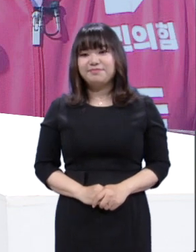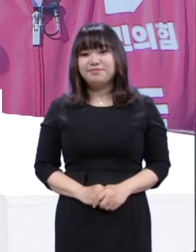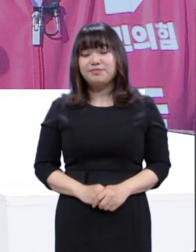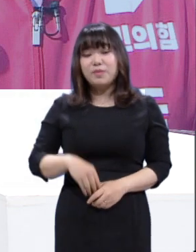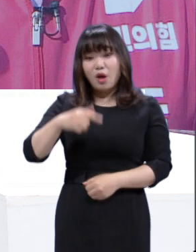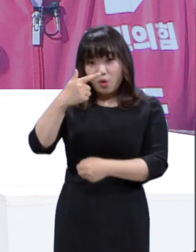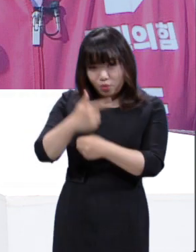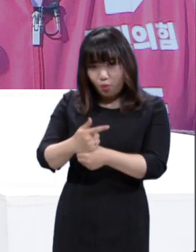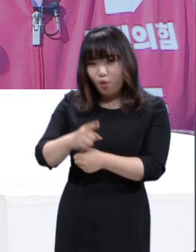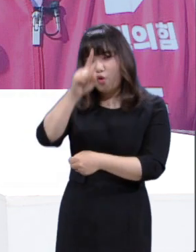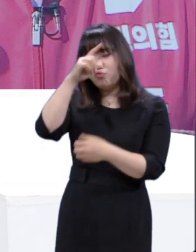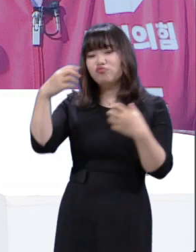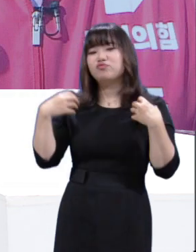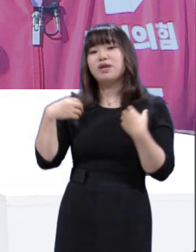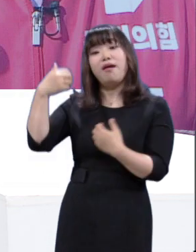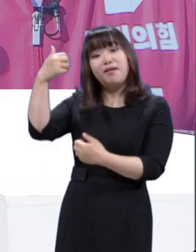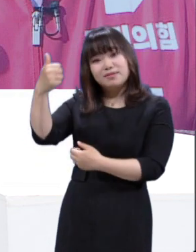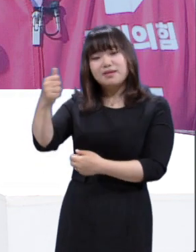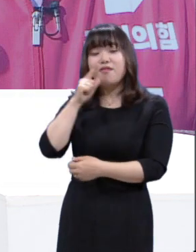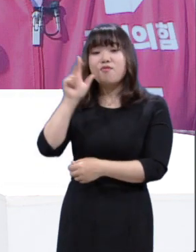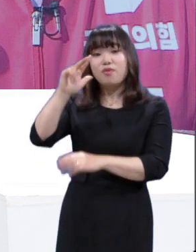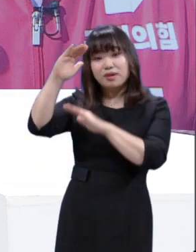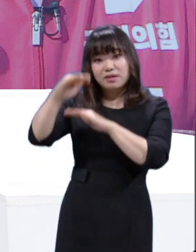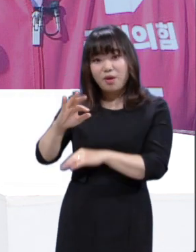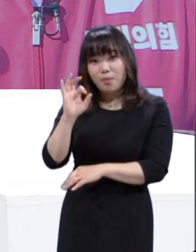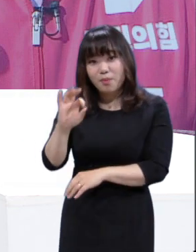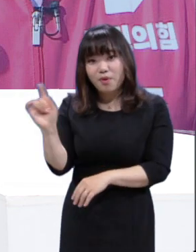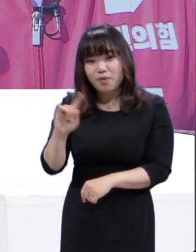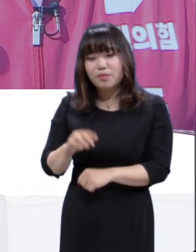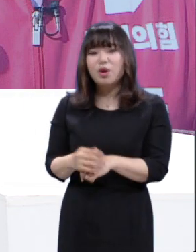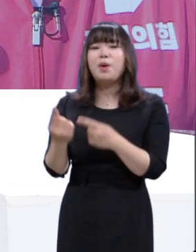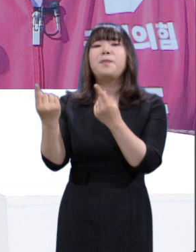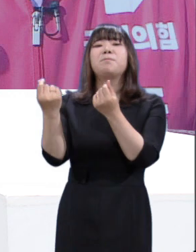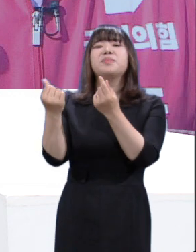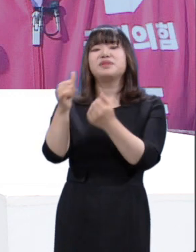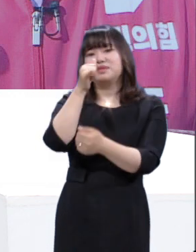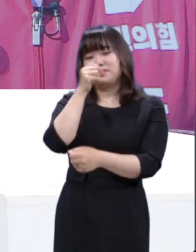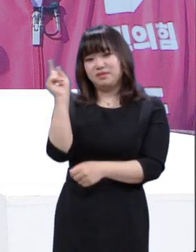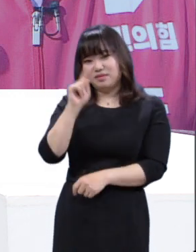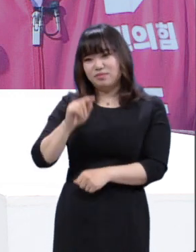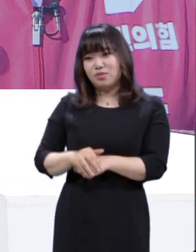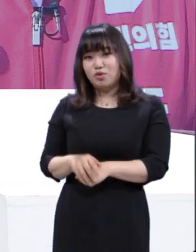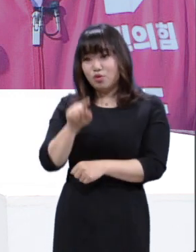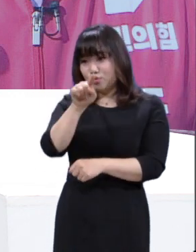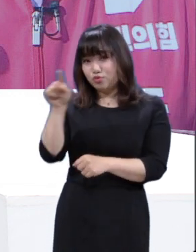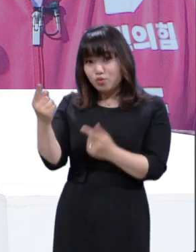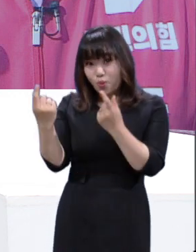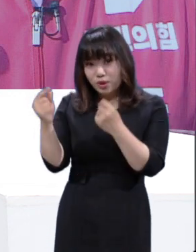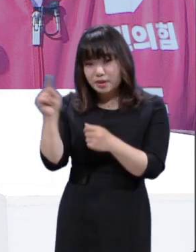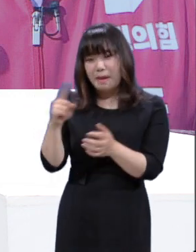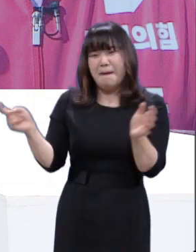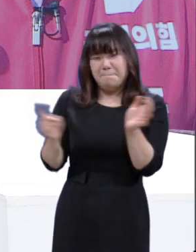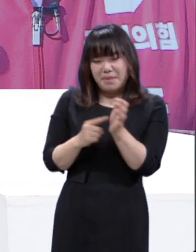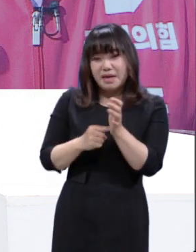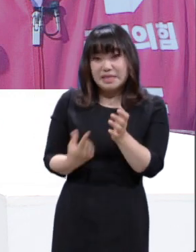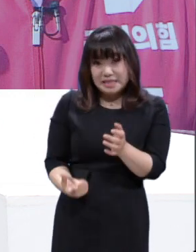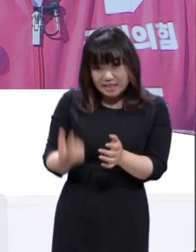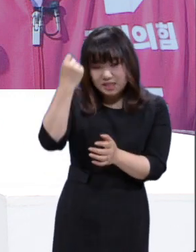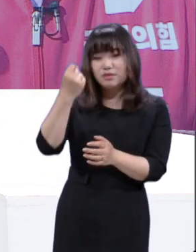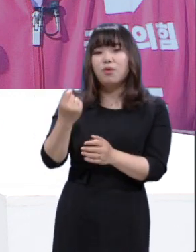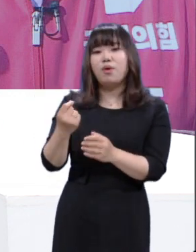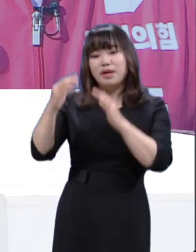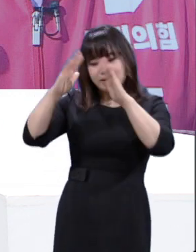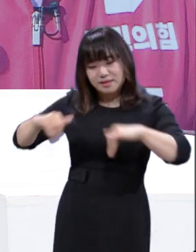네, 노원구청장 후보들이 내놓은 공약 중에는 같은 공약이 있습니다. 두 후보 모두 빠르고 신속한 재개발,